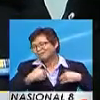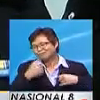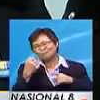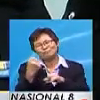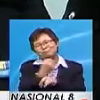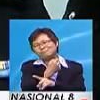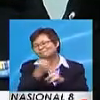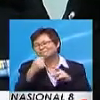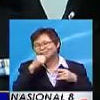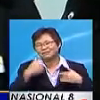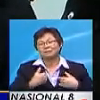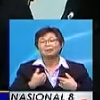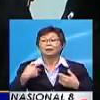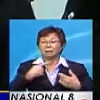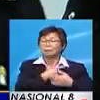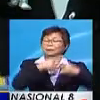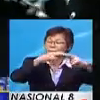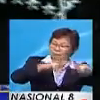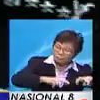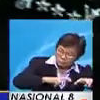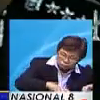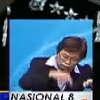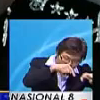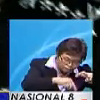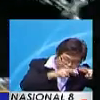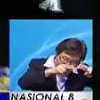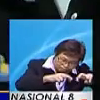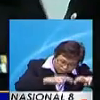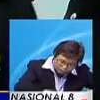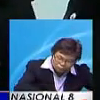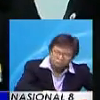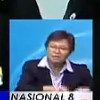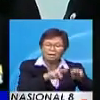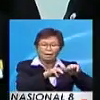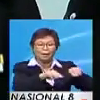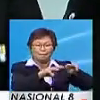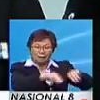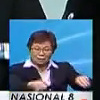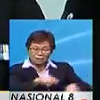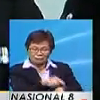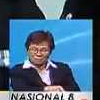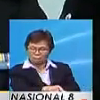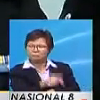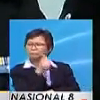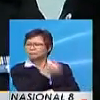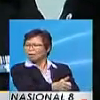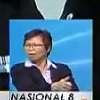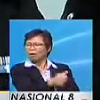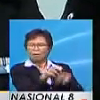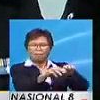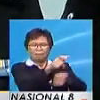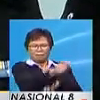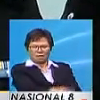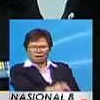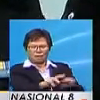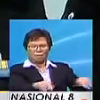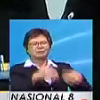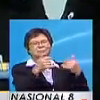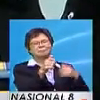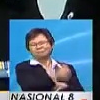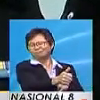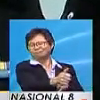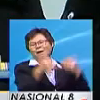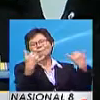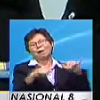hasilihatan kita menunjukkan bahawa pelajar tersebut sendirinya dengan sendirinya dia bermain